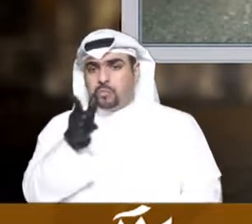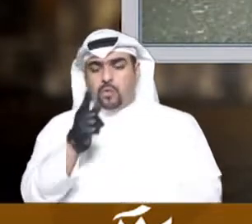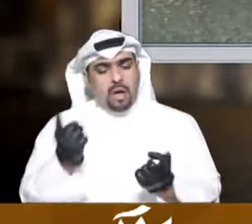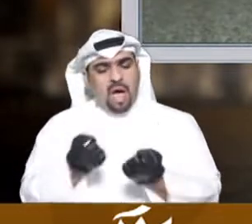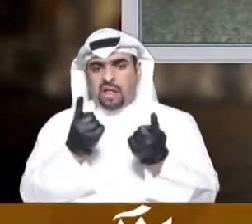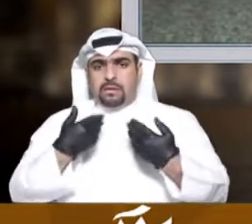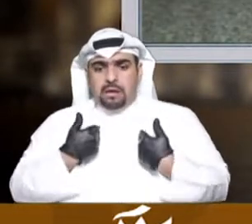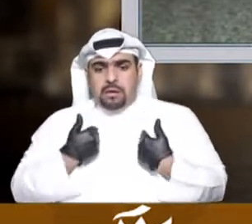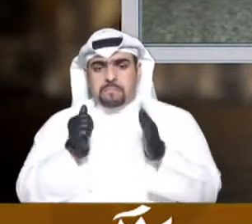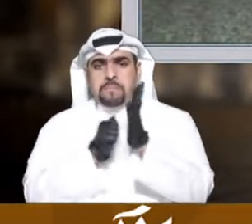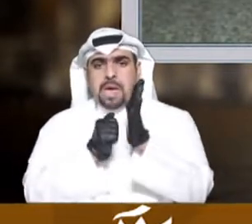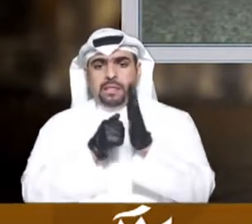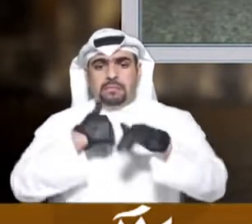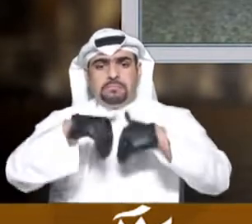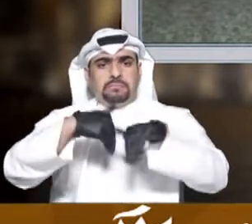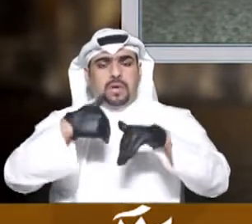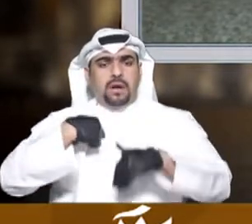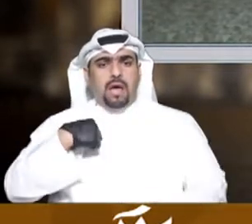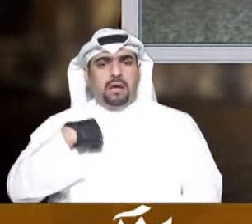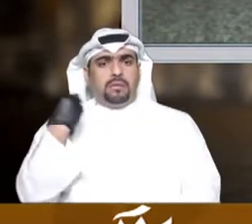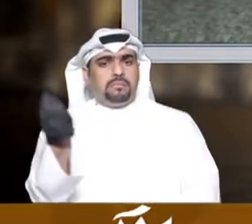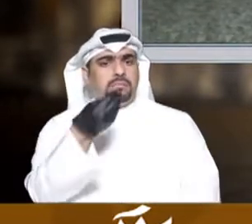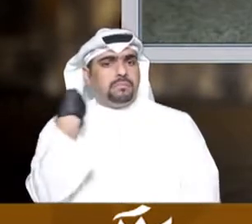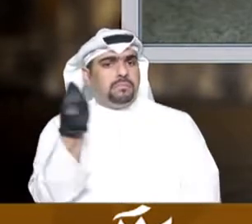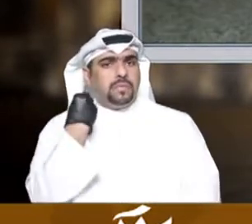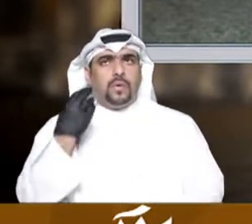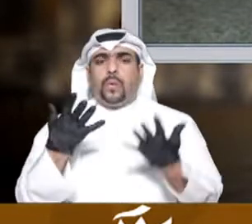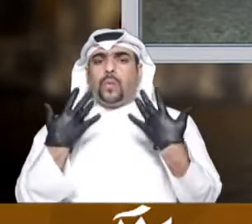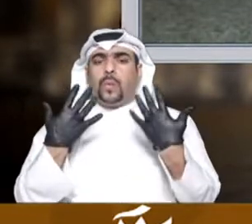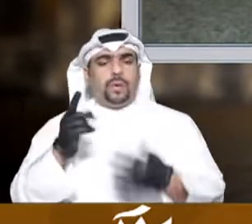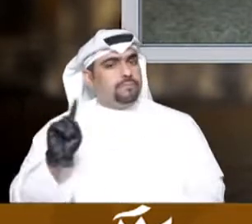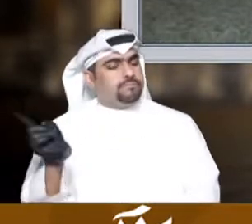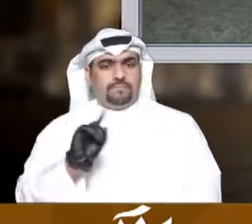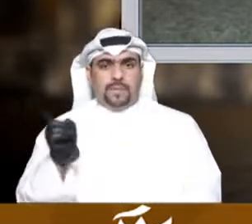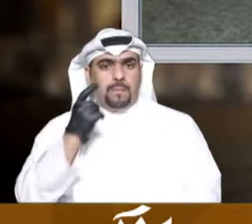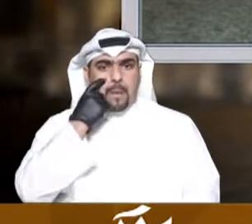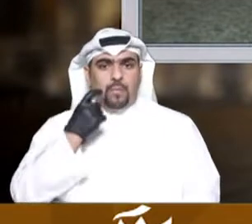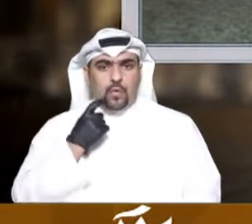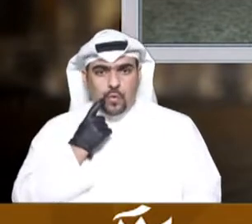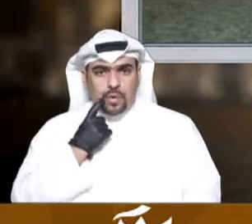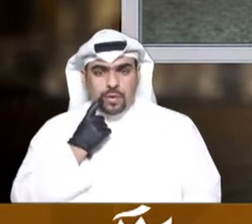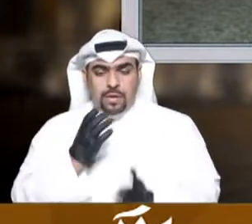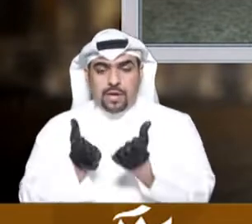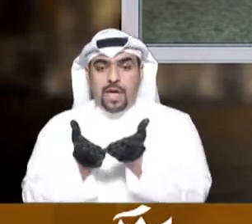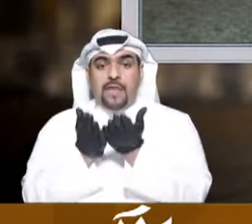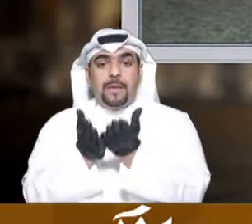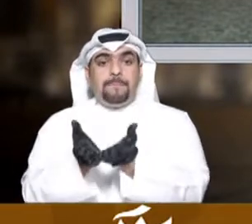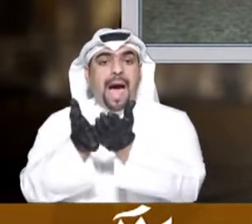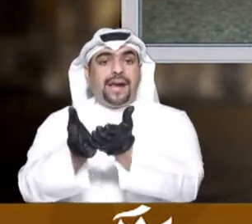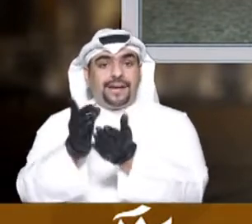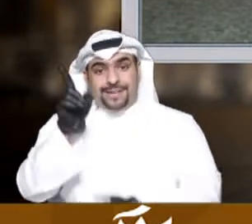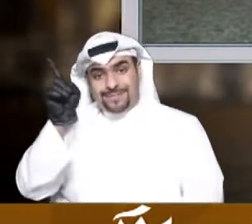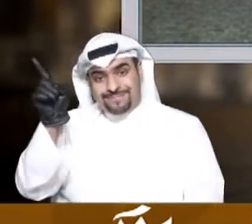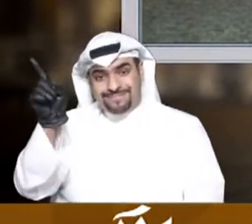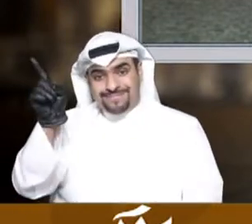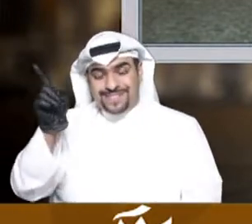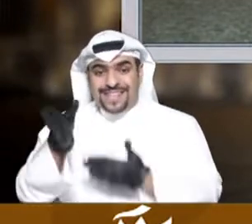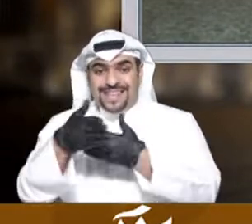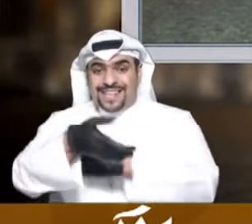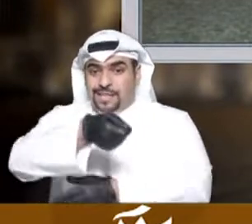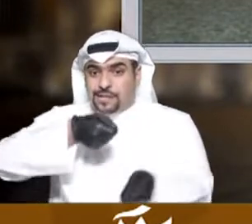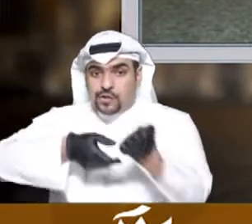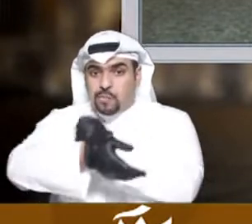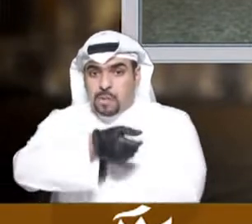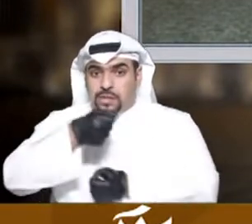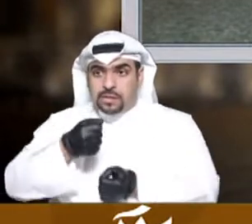احنا بالحالات اللي قاعد حصلناها اللي هي في طالعين بحر، يقول لا انتم ما وضحتوا ان الحظر يكون على البحر